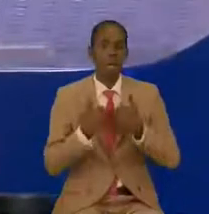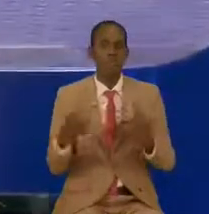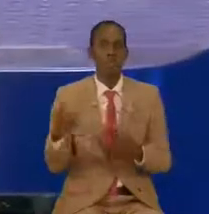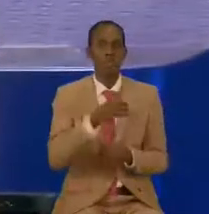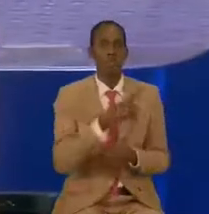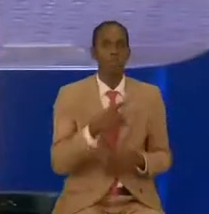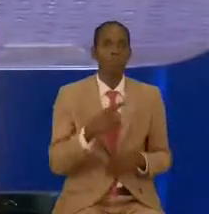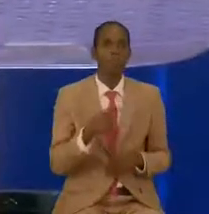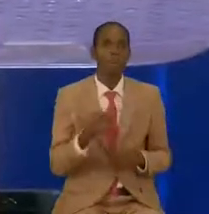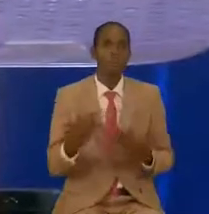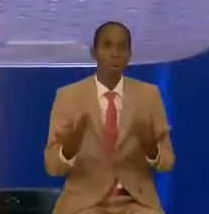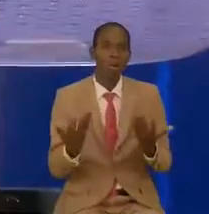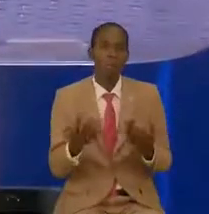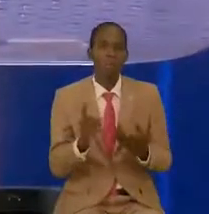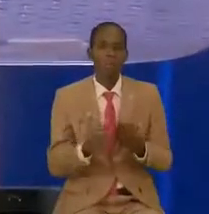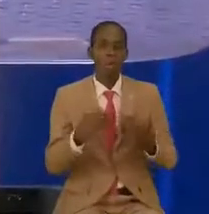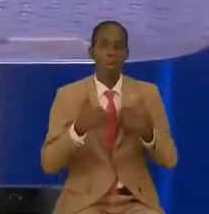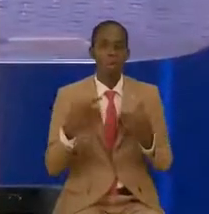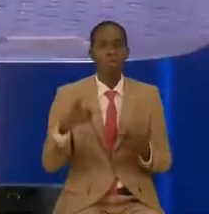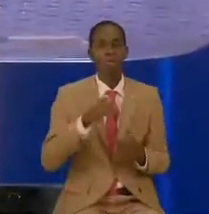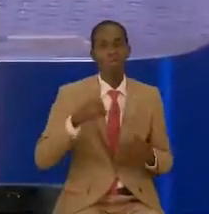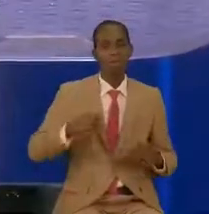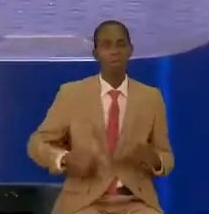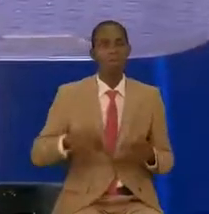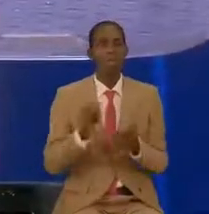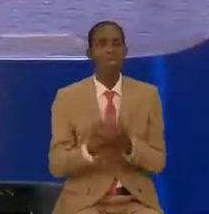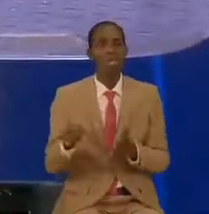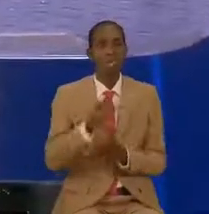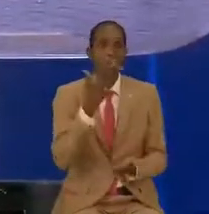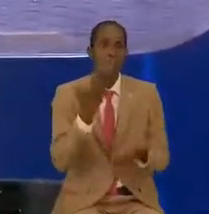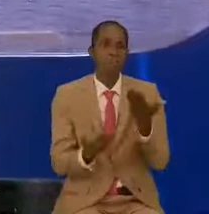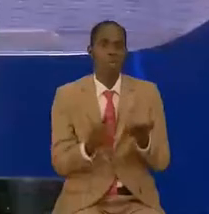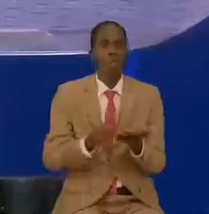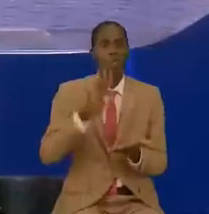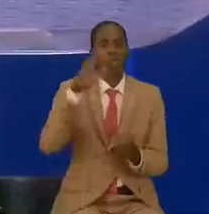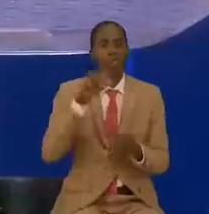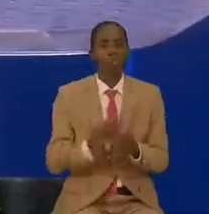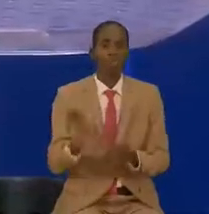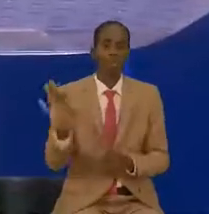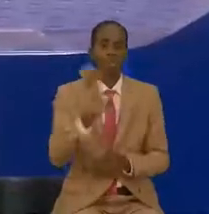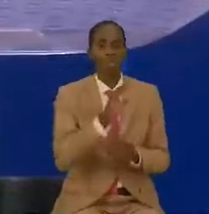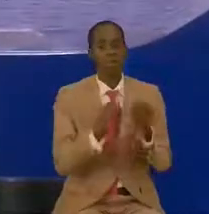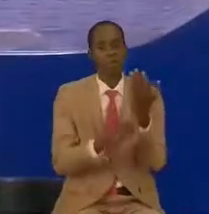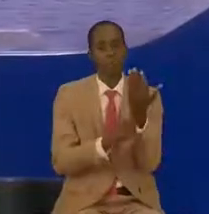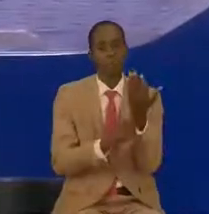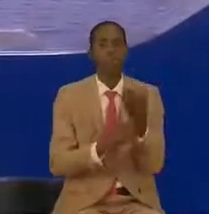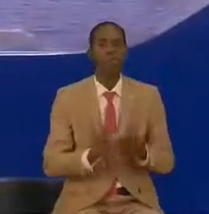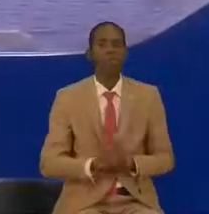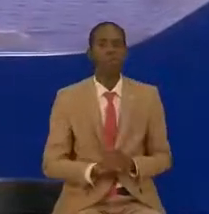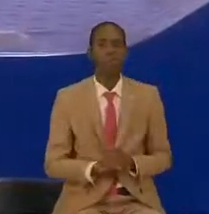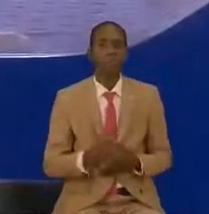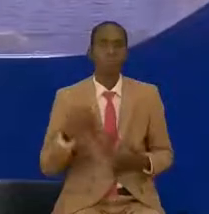que vous soyez circoncis pour se glorifier dans votre